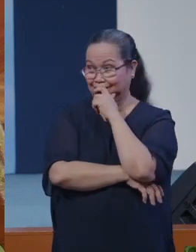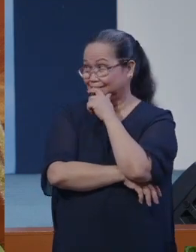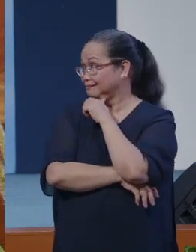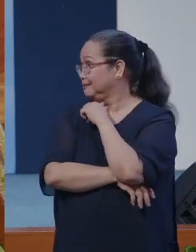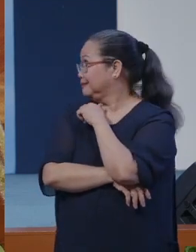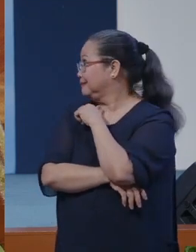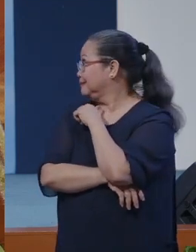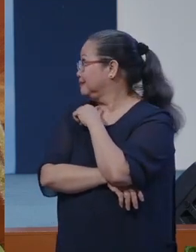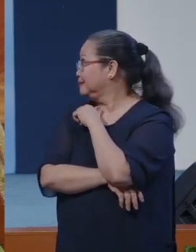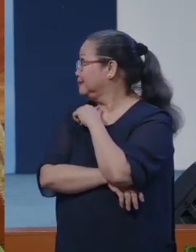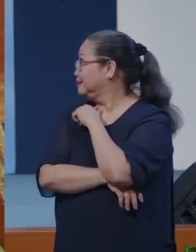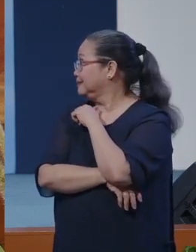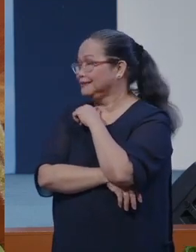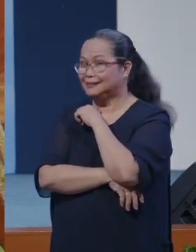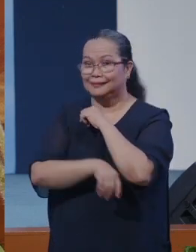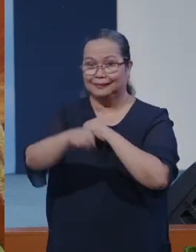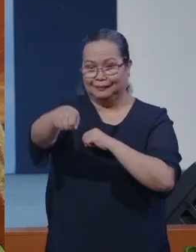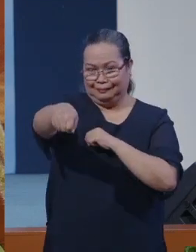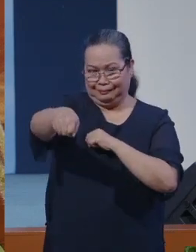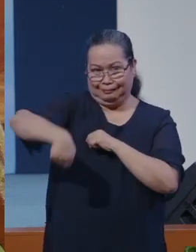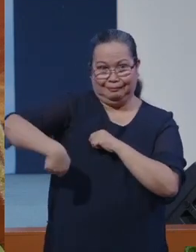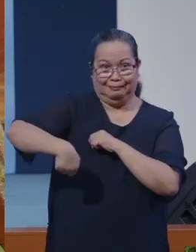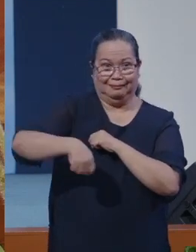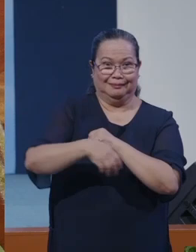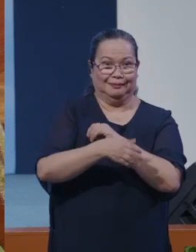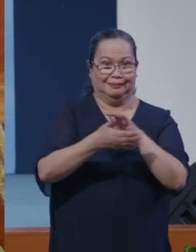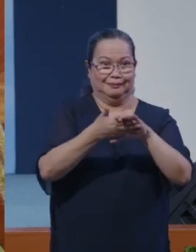dito? Credit card.